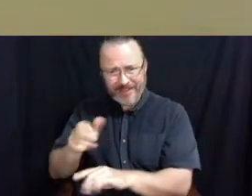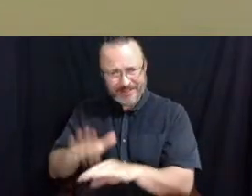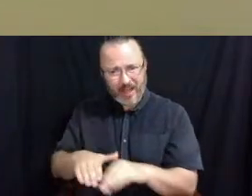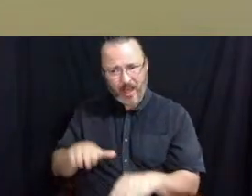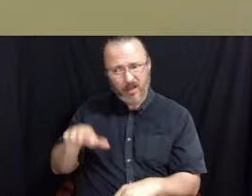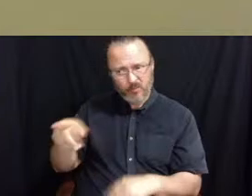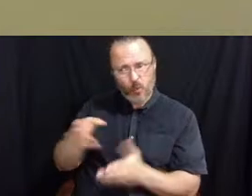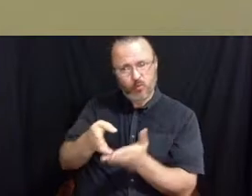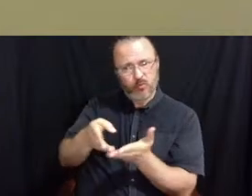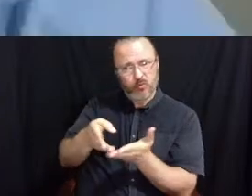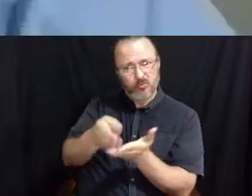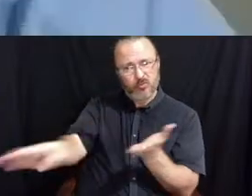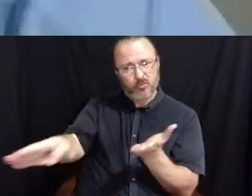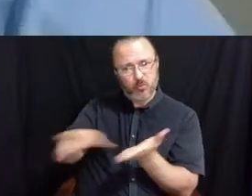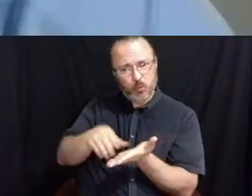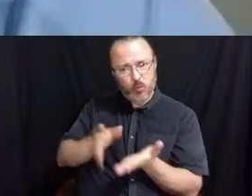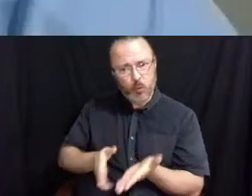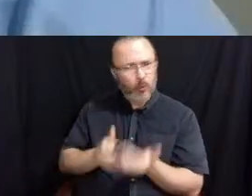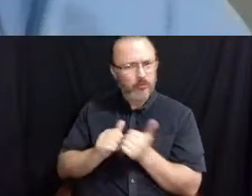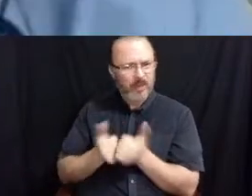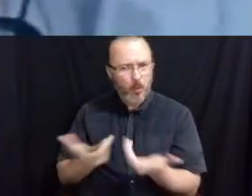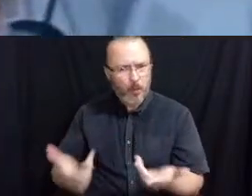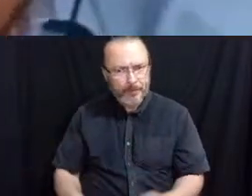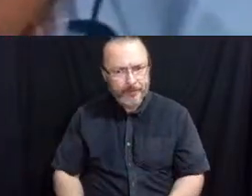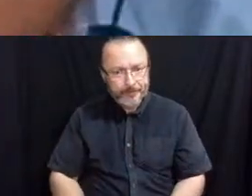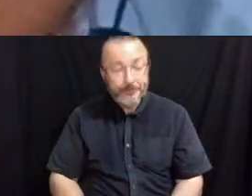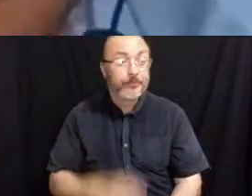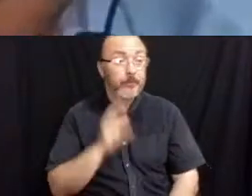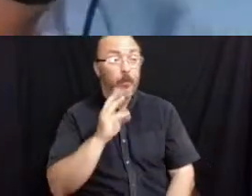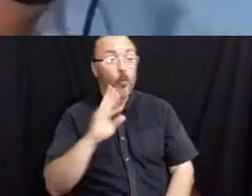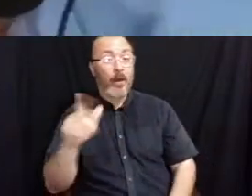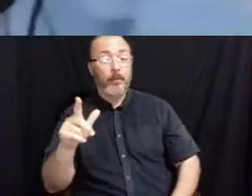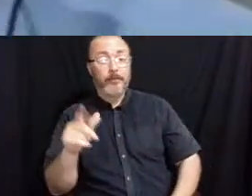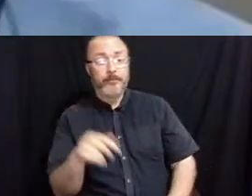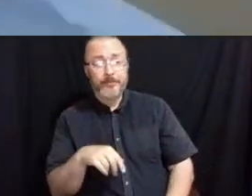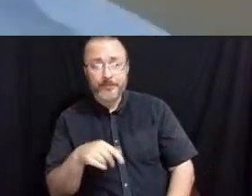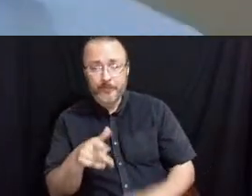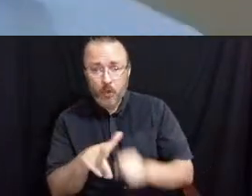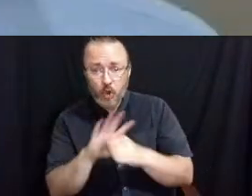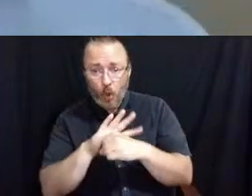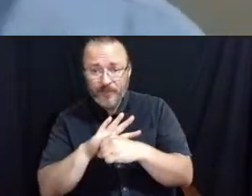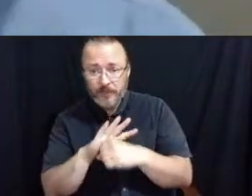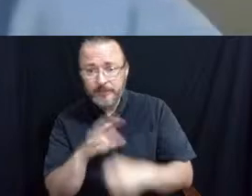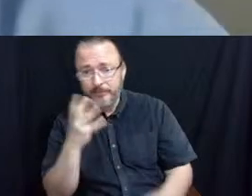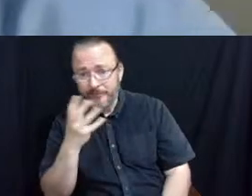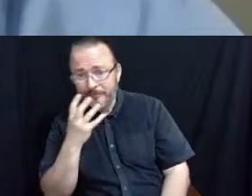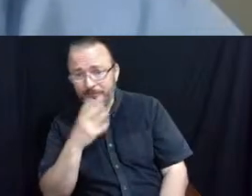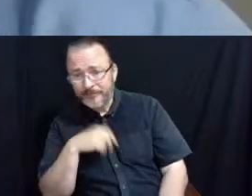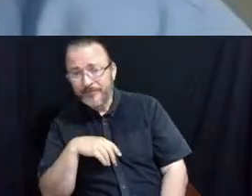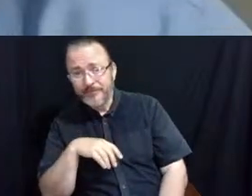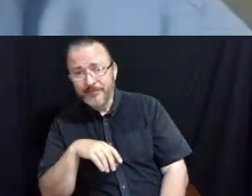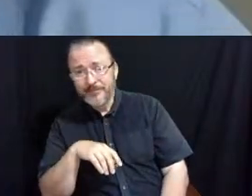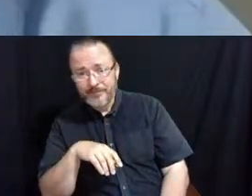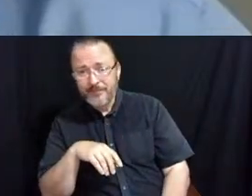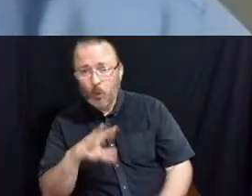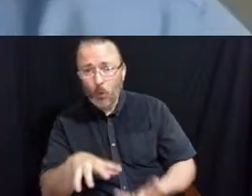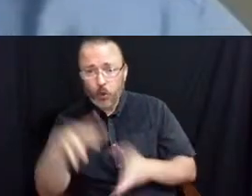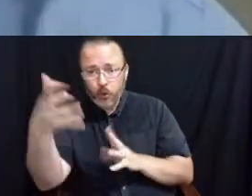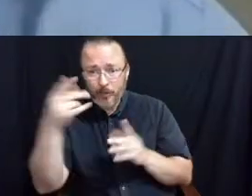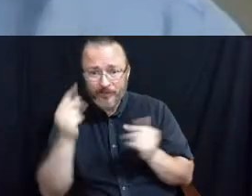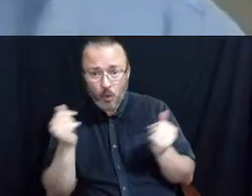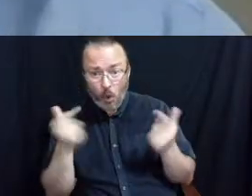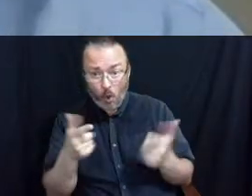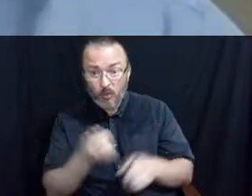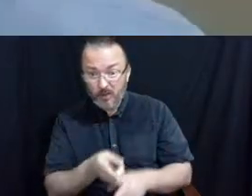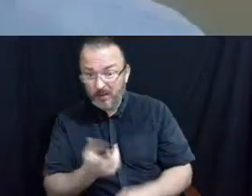effets à plus long terme sur les apprenants les plus marginalisés dans votre communauté? Alors, la COVID, c'est un énorme problème